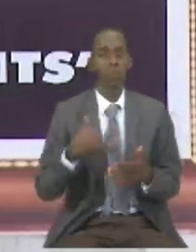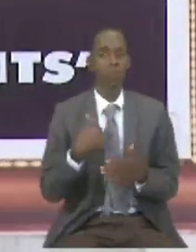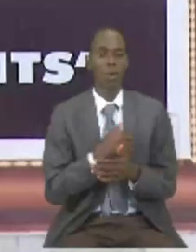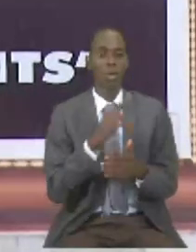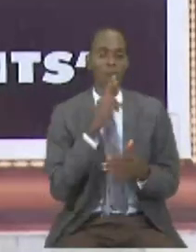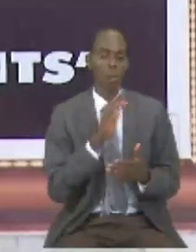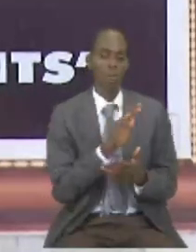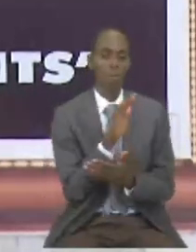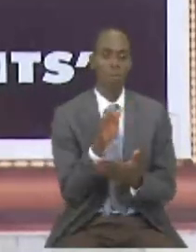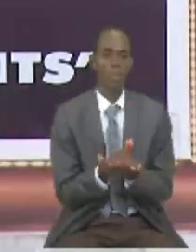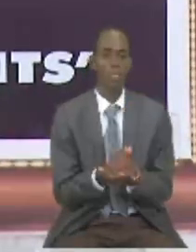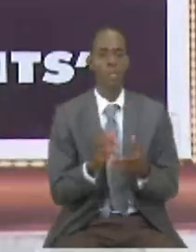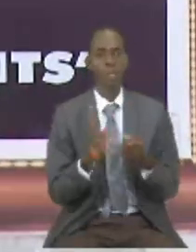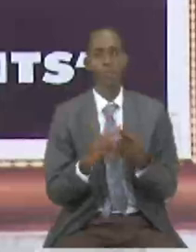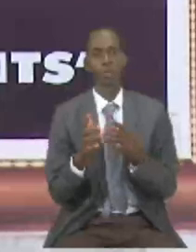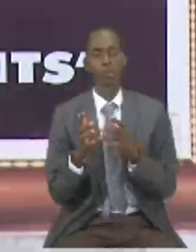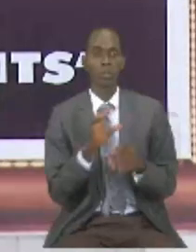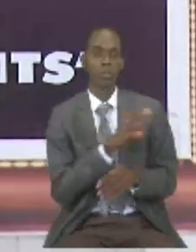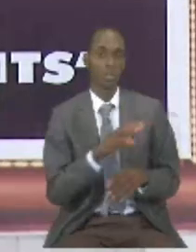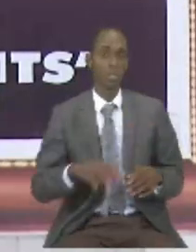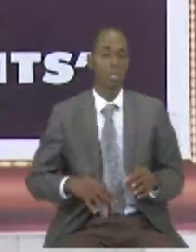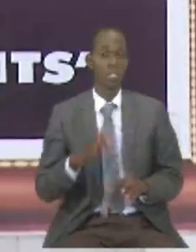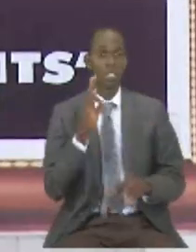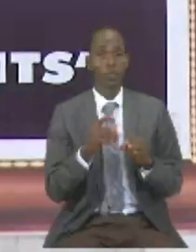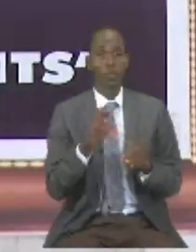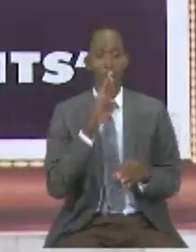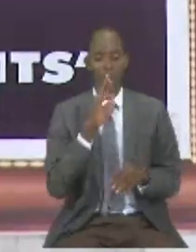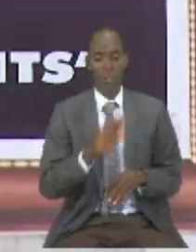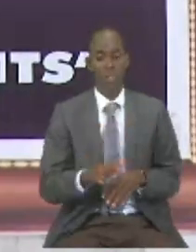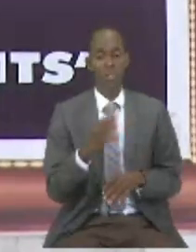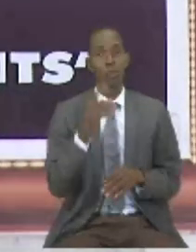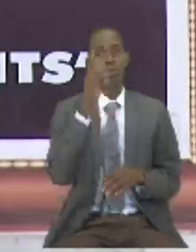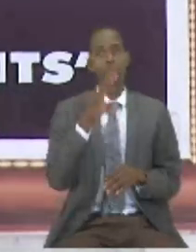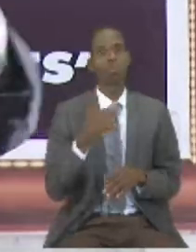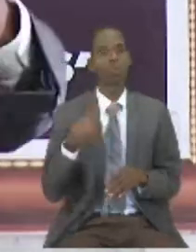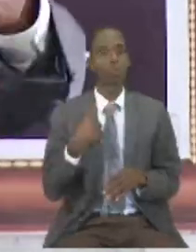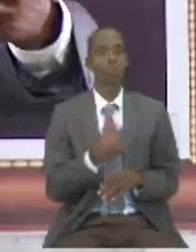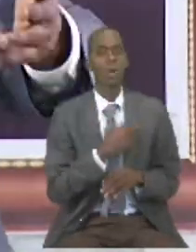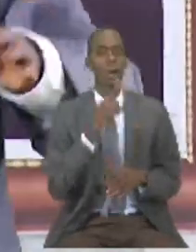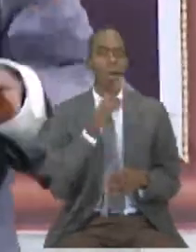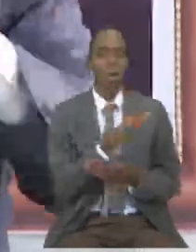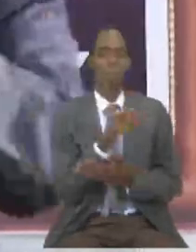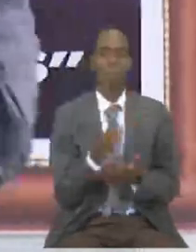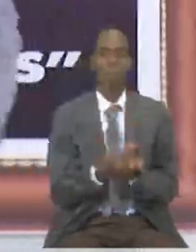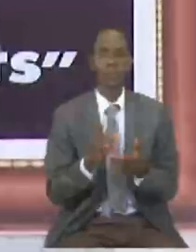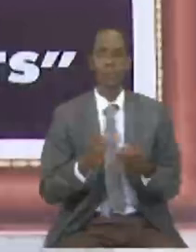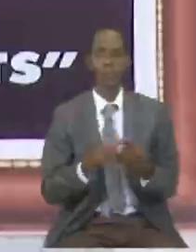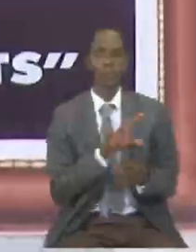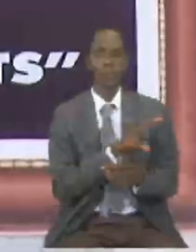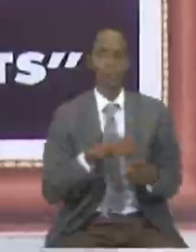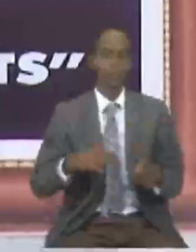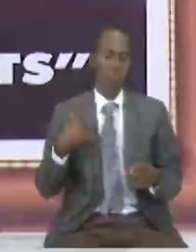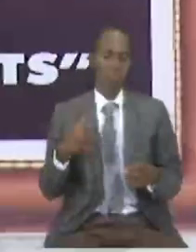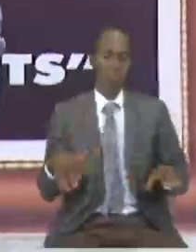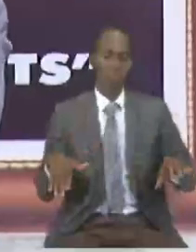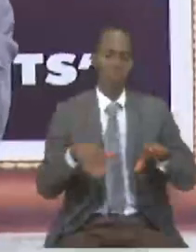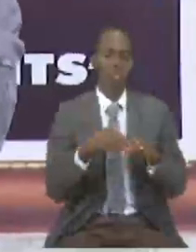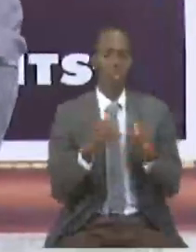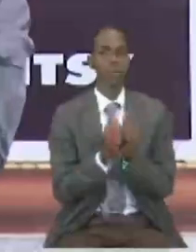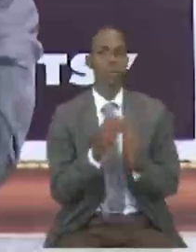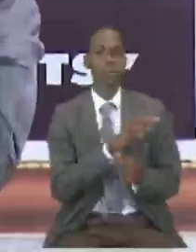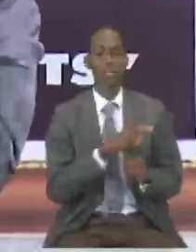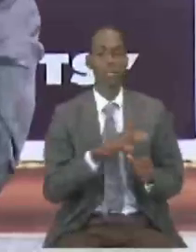sommes mariés à Christ. Si tu es enfant de Dieu, nous sommes connectés avec Christ. Nous sommes mariés à Christ. Et nous avons épousé